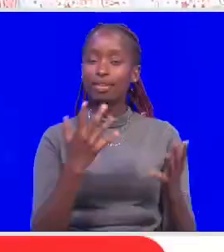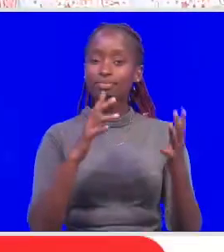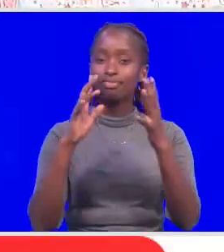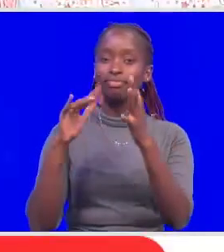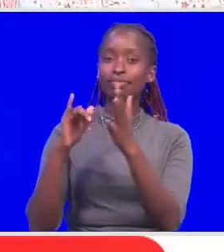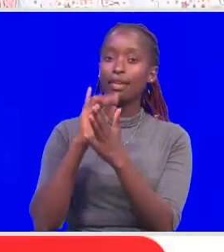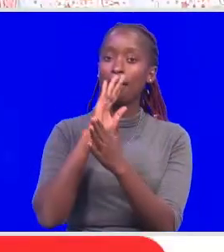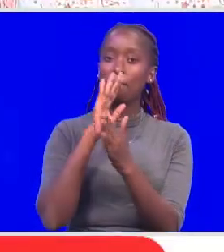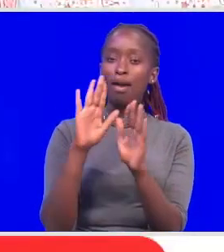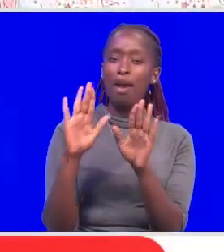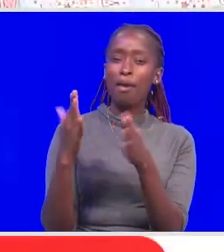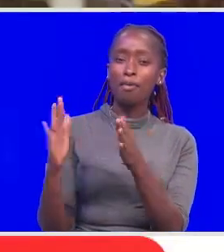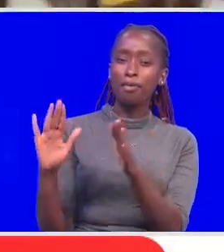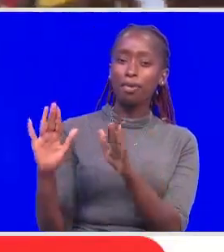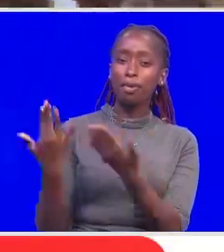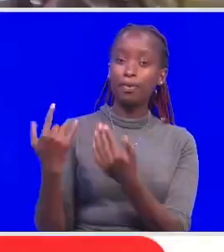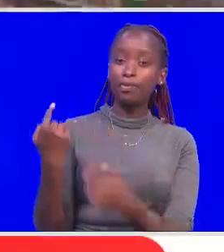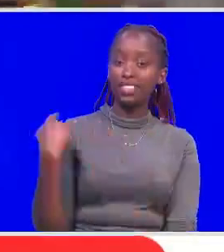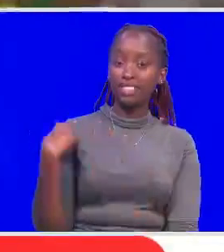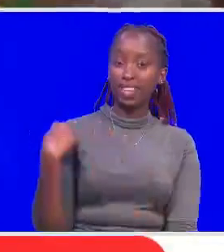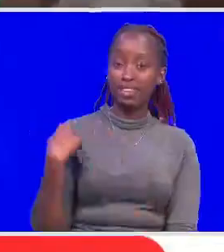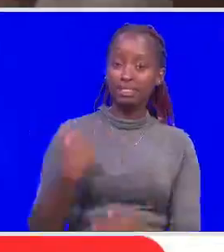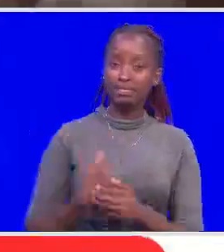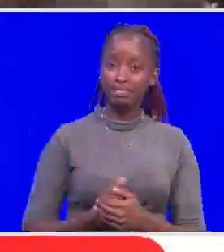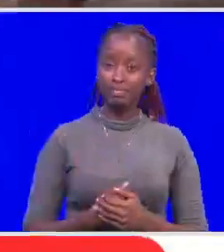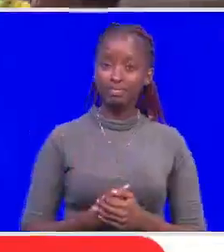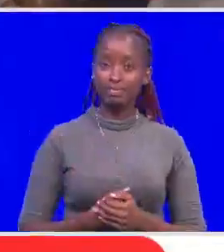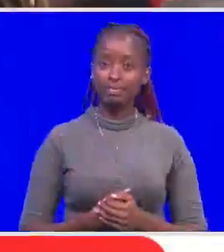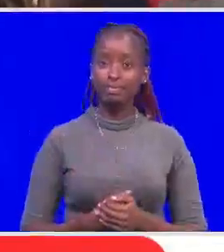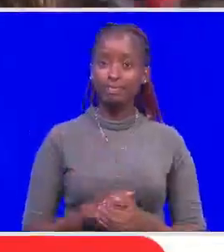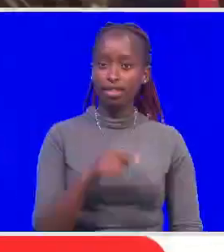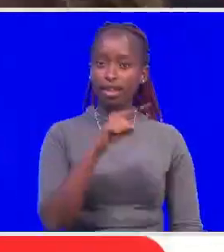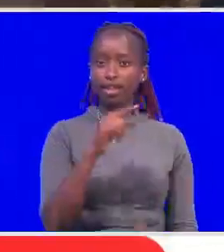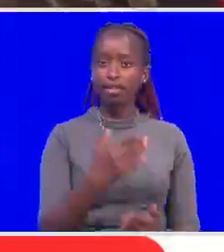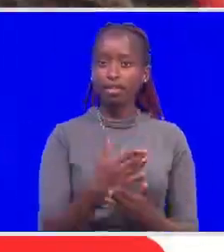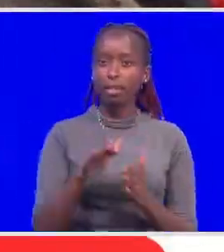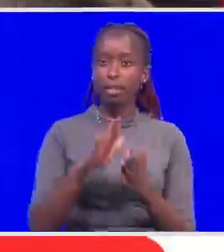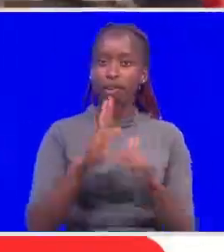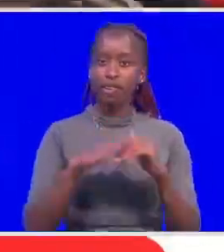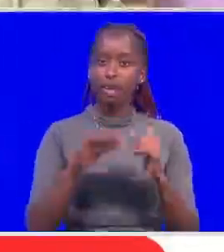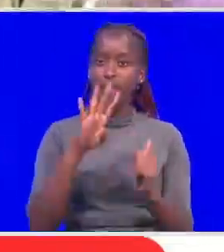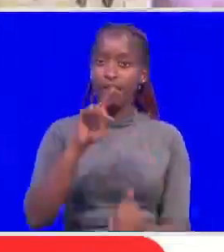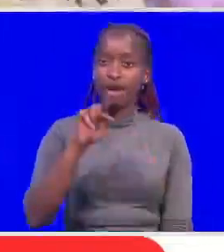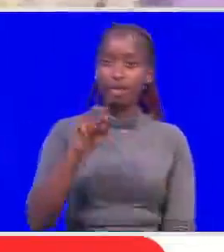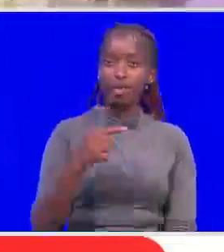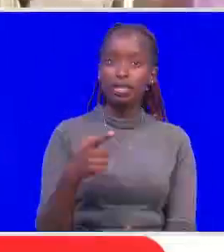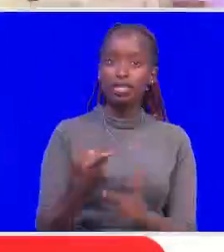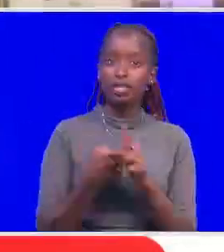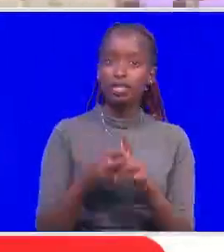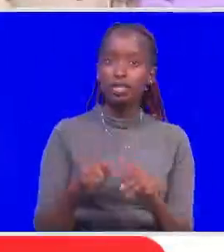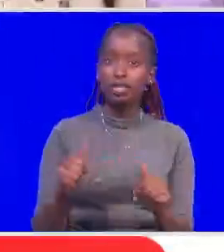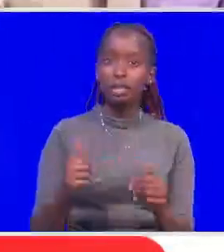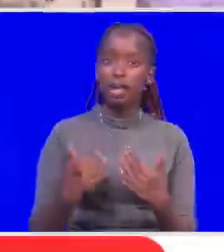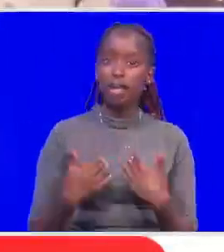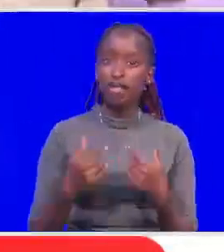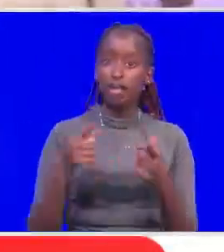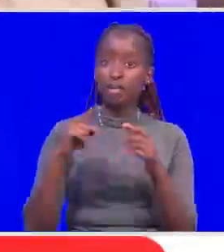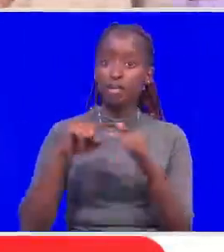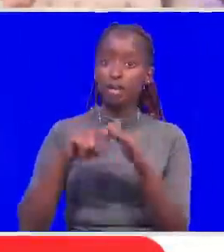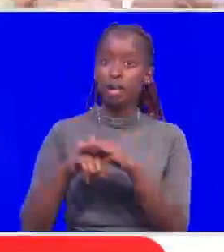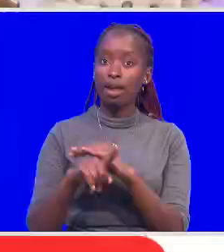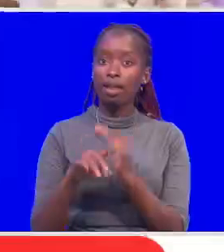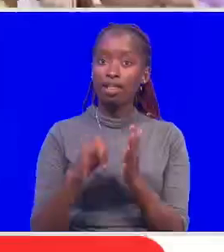ilivyokuwa jana jioni. Watoto hao zaidi ya 1,400 walianza kumiminika katika makazi hayo mapema saa